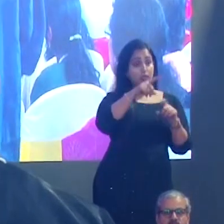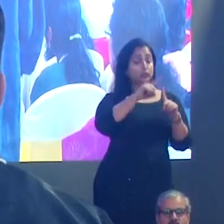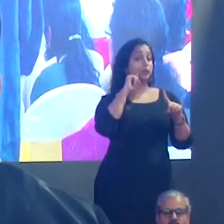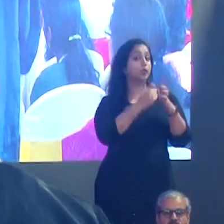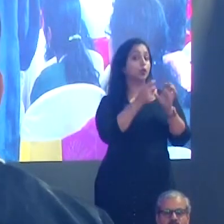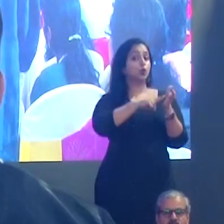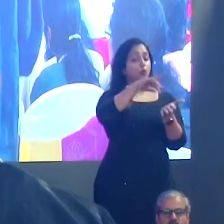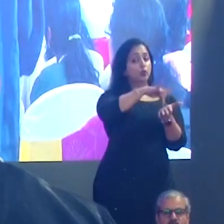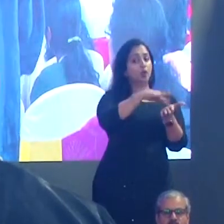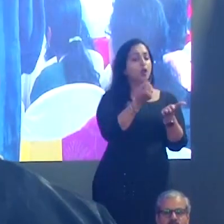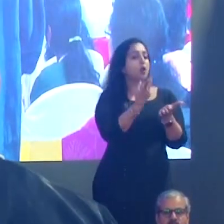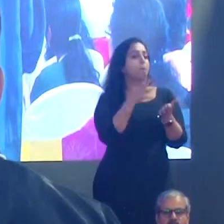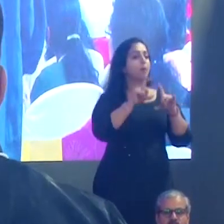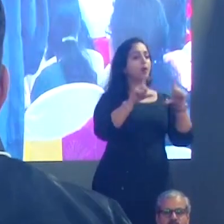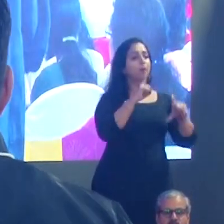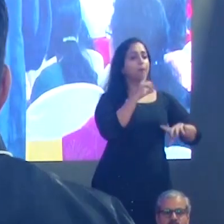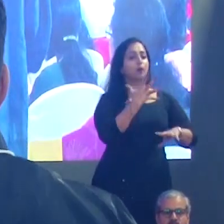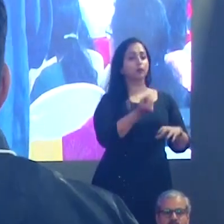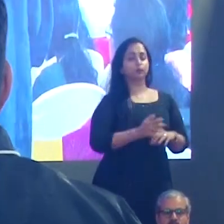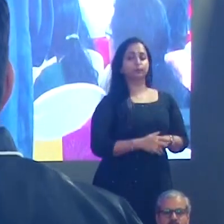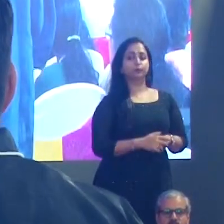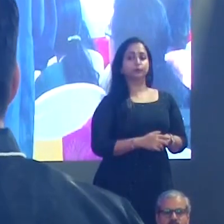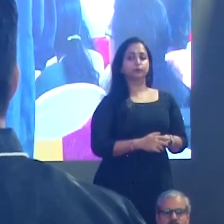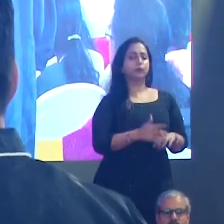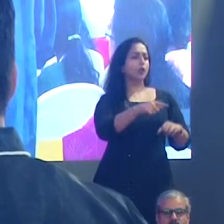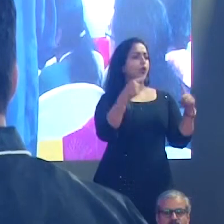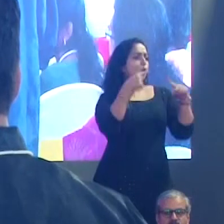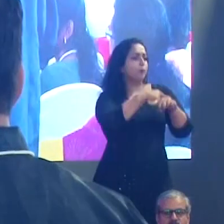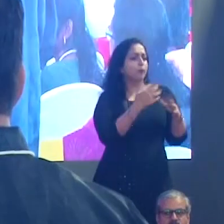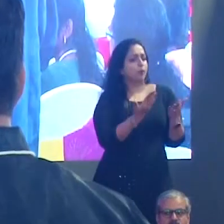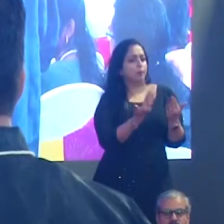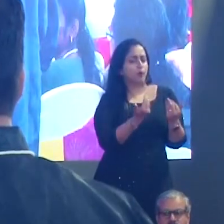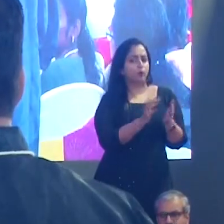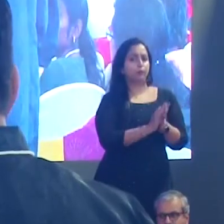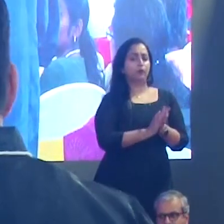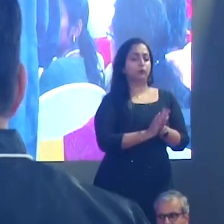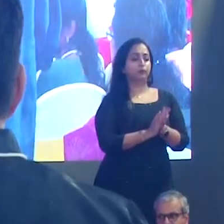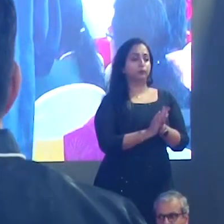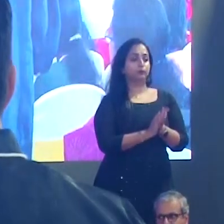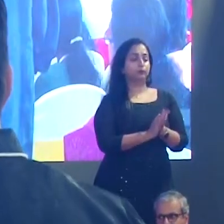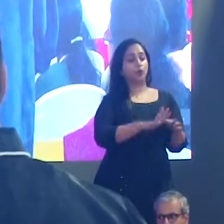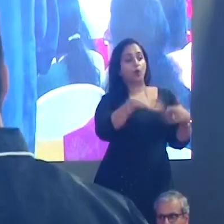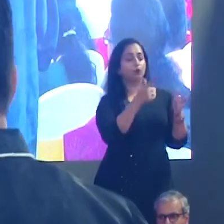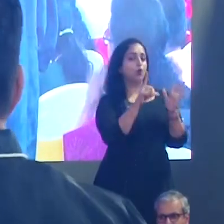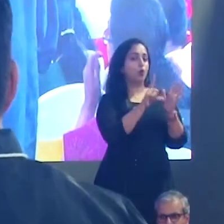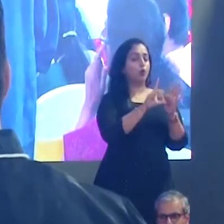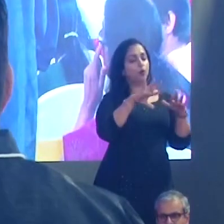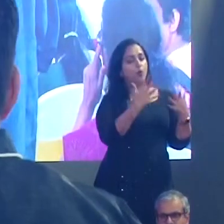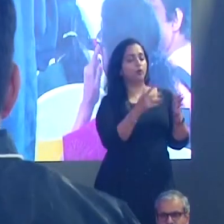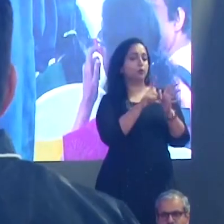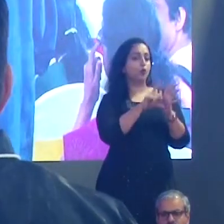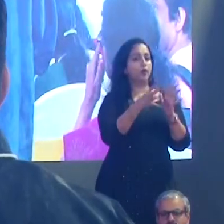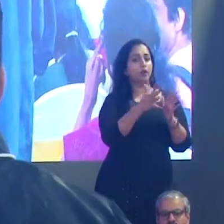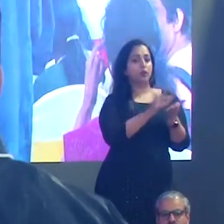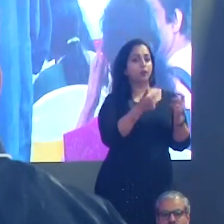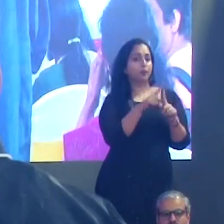ആയിട്ട് നമ്പേഴ്സ് കറക്റ്റായിട്ട് നമുക്ക് പറയാൻ പറ്റും. ഇതിനെതിരെ നമുക്ക് എന്തെങ്കിലും ആക്ഷൻ എടുക്കാൻ പറ്റുമോ? ലീഗലായിട്ട് അല്ലെങ്കിൽ ഇല്ലീഗലായിട്ടെങ്കിലും എന്തെങ്കിലും